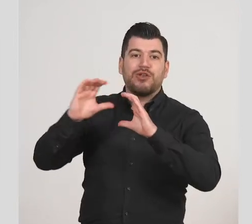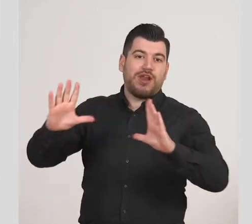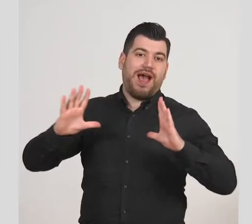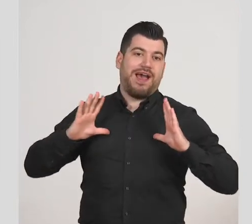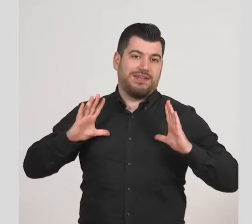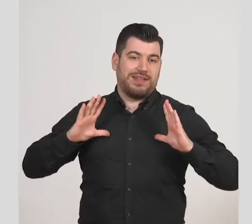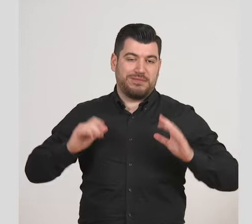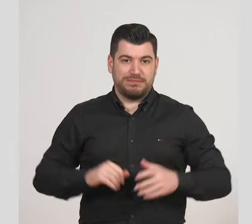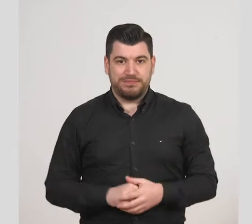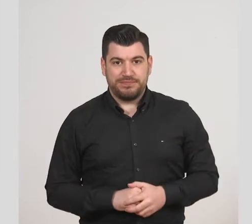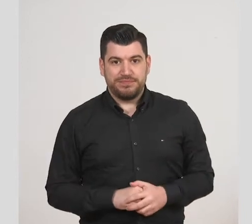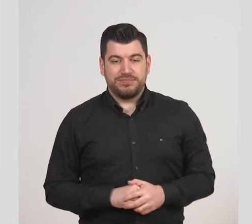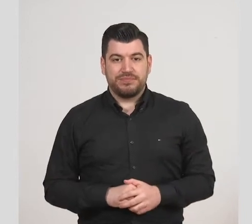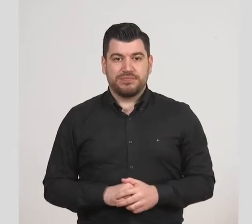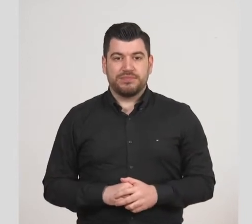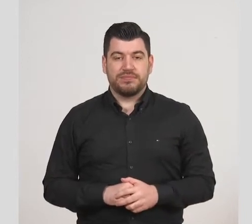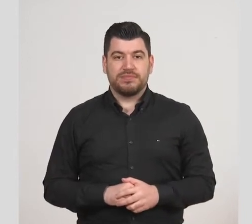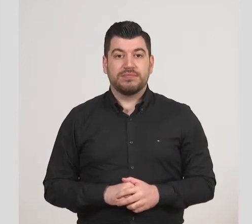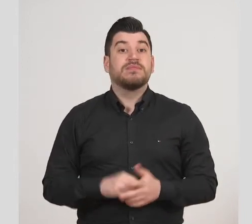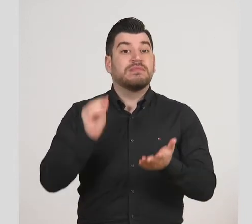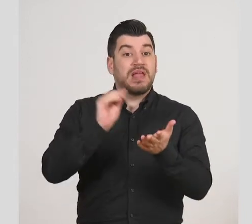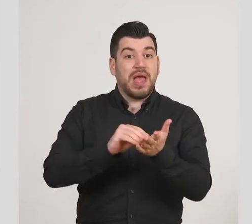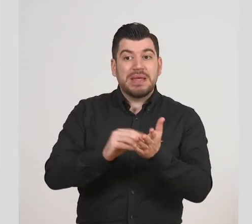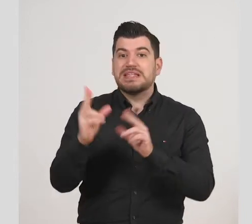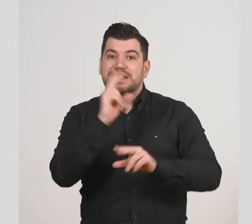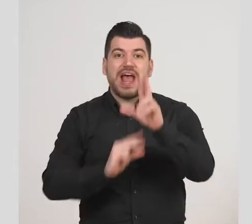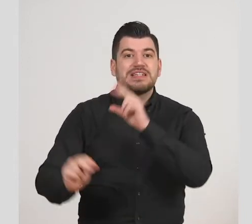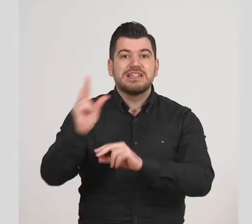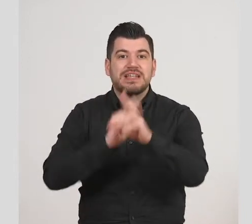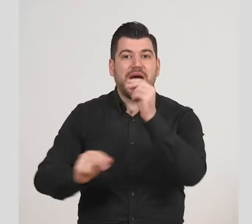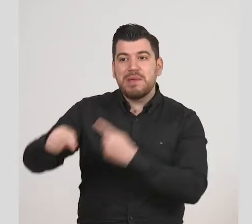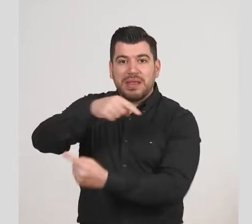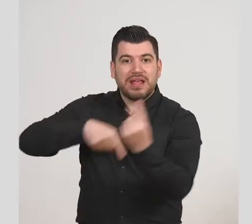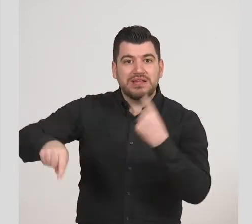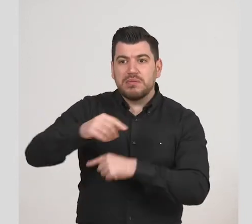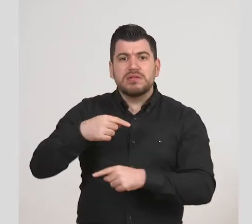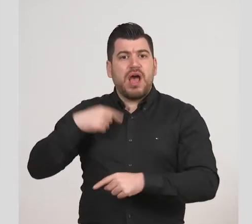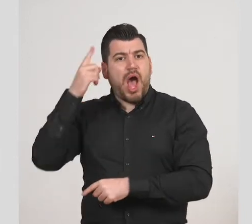αποτελεσματικά, να συζητάμε ένα θέμα και να λέμε τη γνώμη μας,